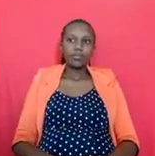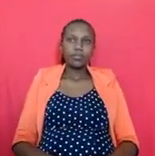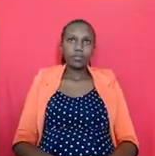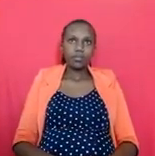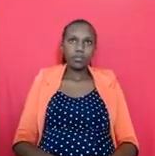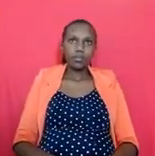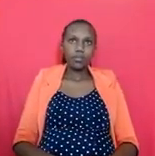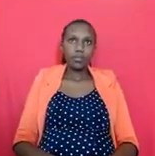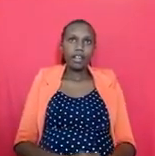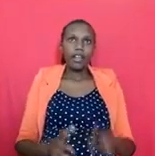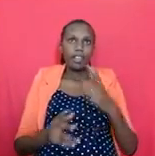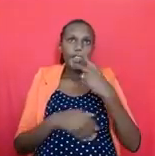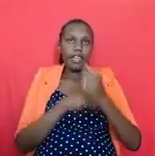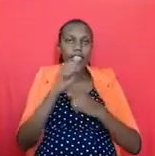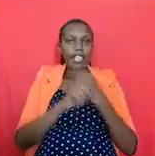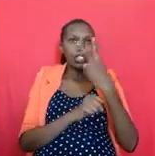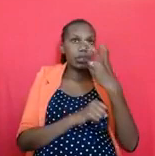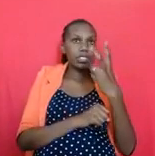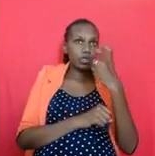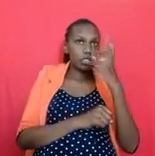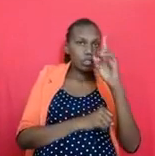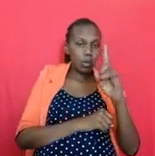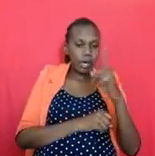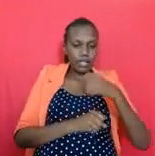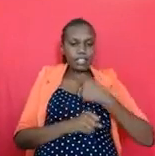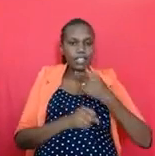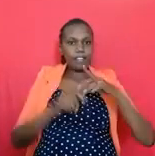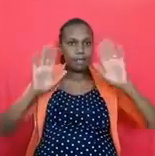mwaka wa 2021 niä nä ndärombåka